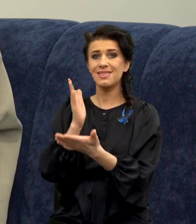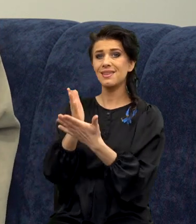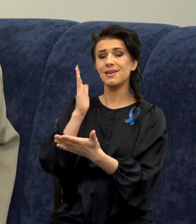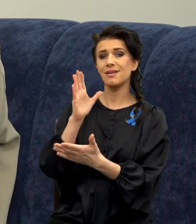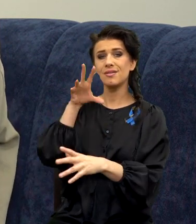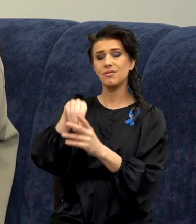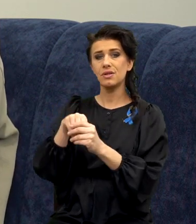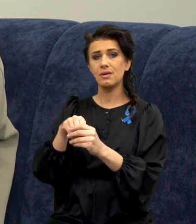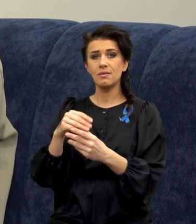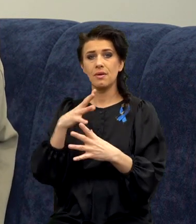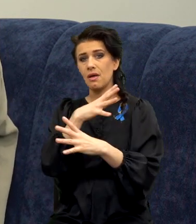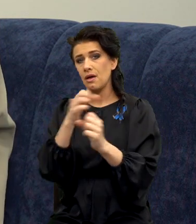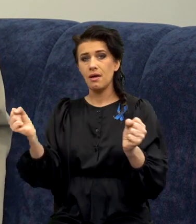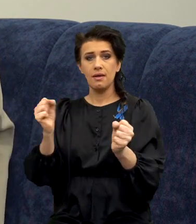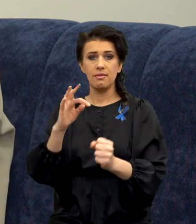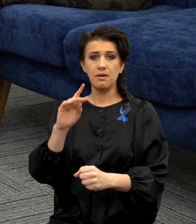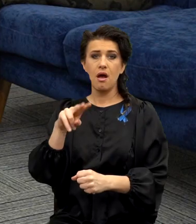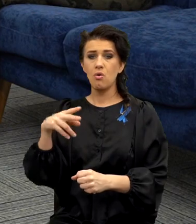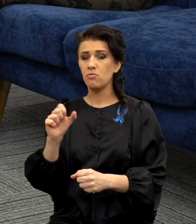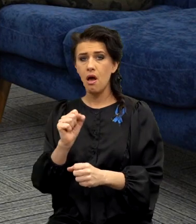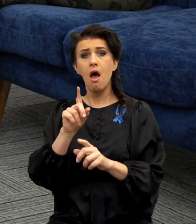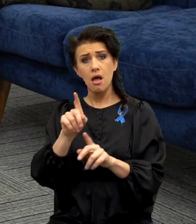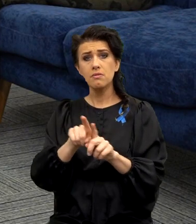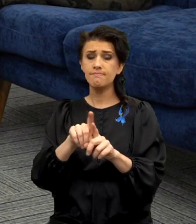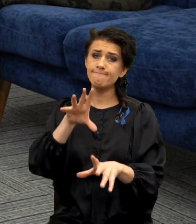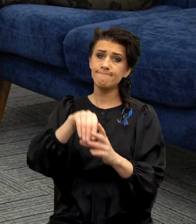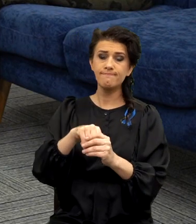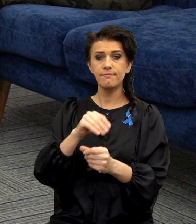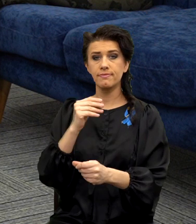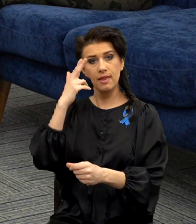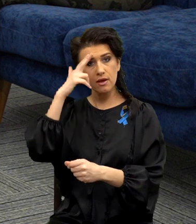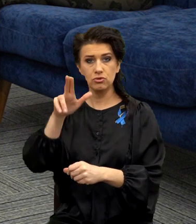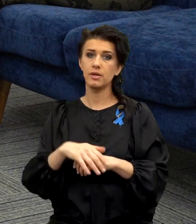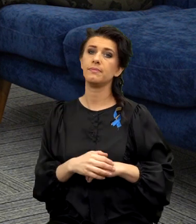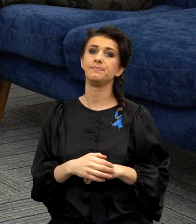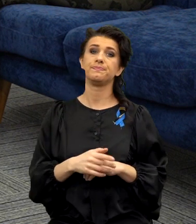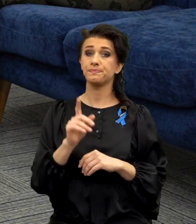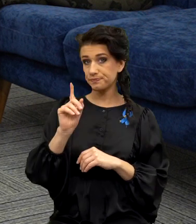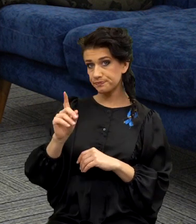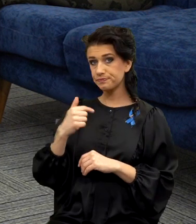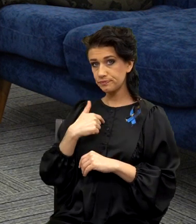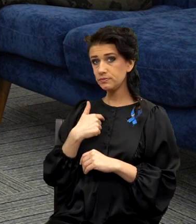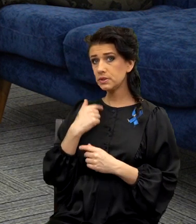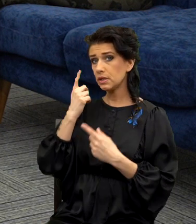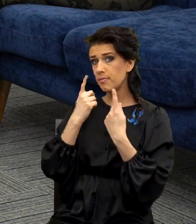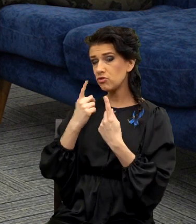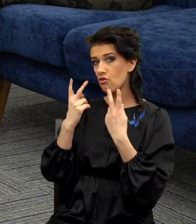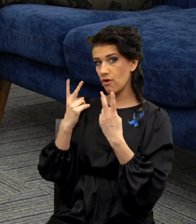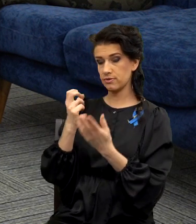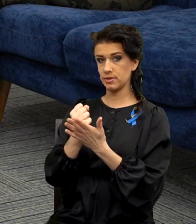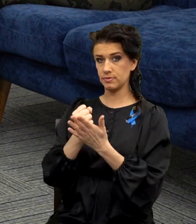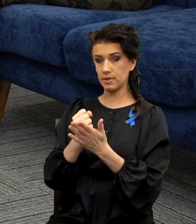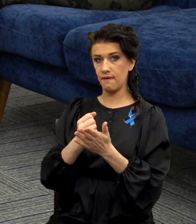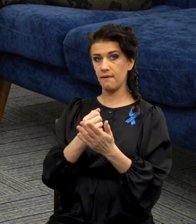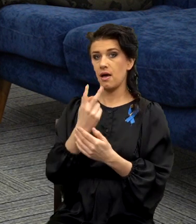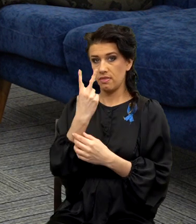też no ale też nadzieja, tak? Ja myślę, że to ważne dwa aspekty w tym, co powiedziałaś, że to